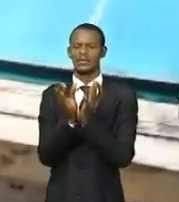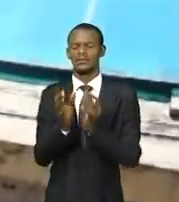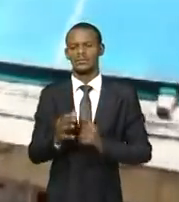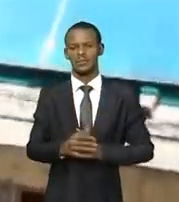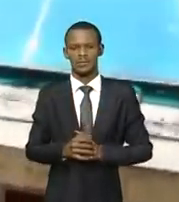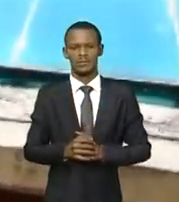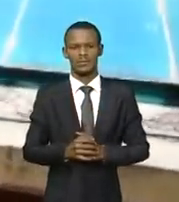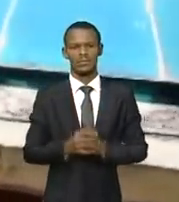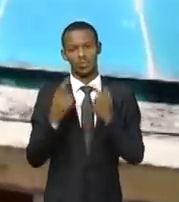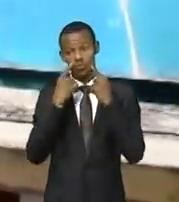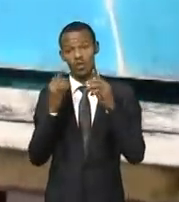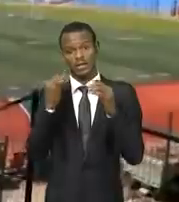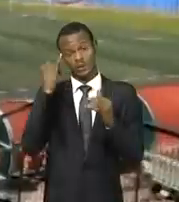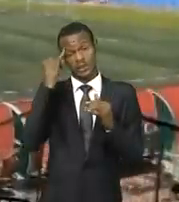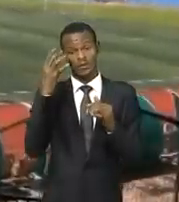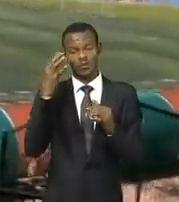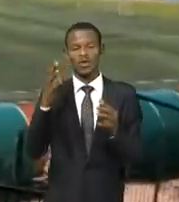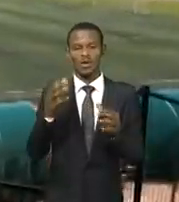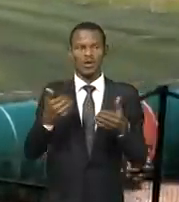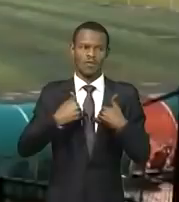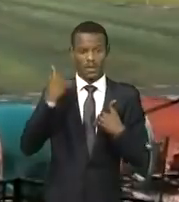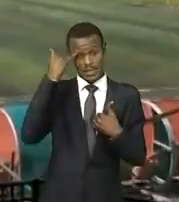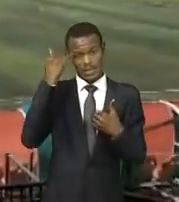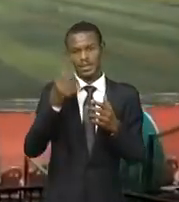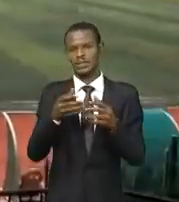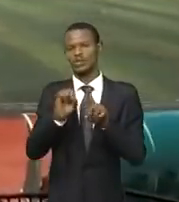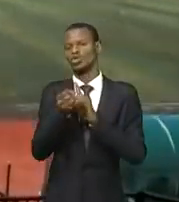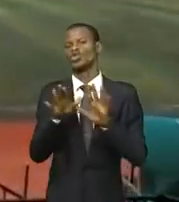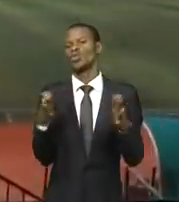en vue d'avoir une idée nette sur son état actuel.